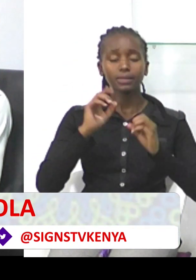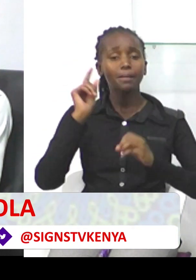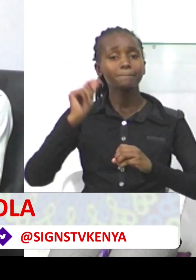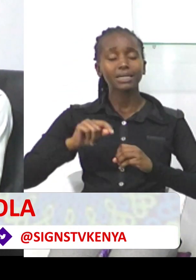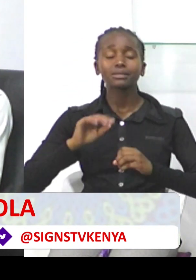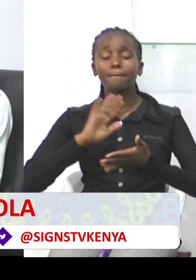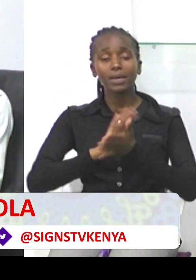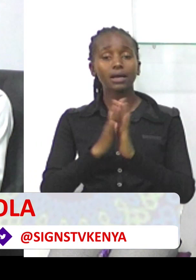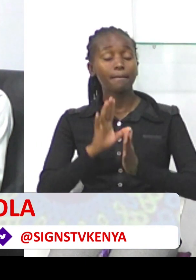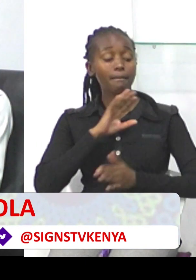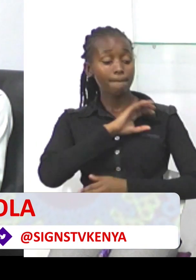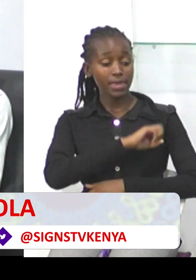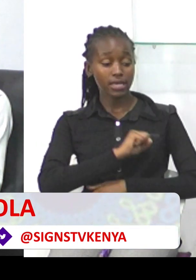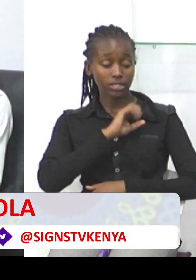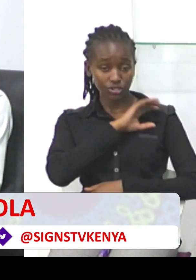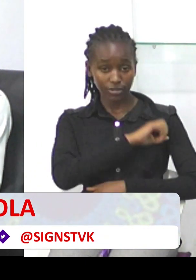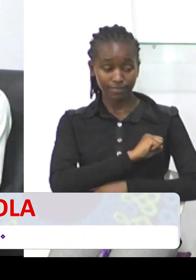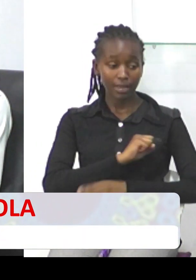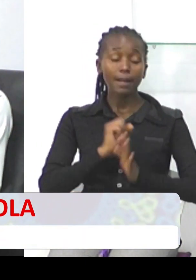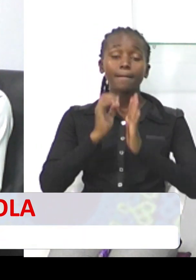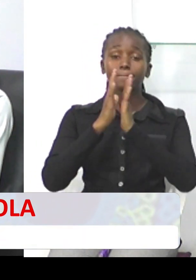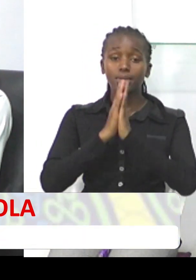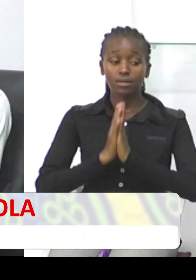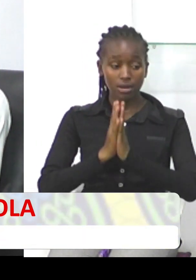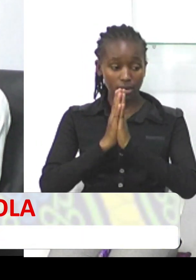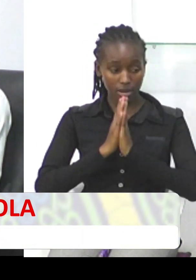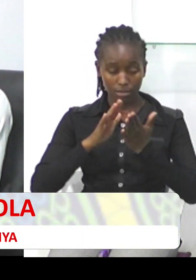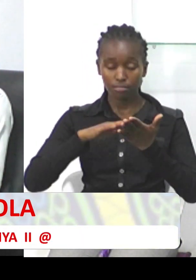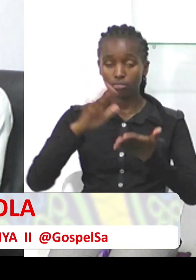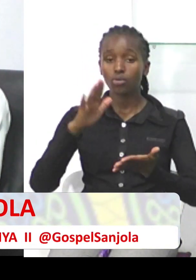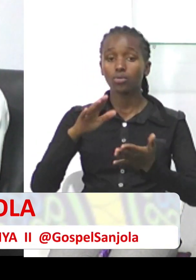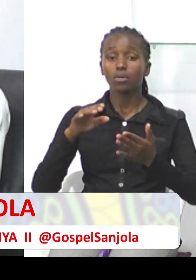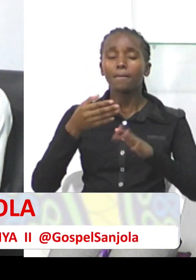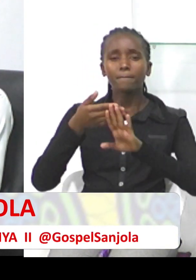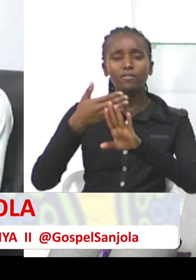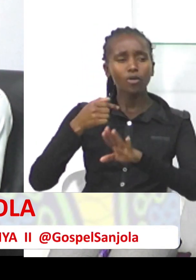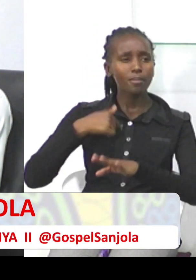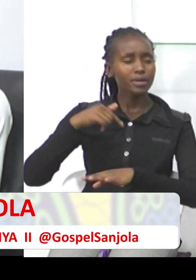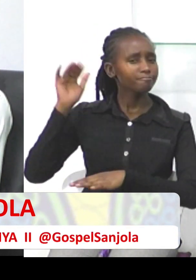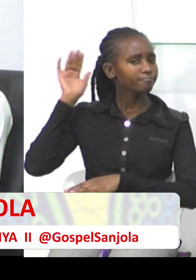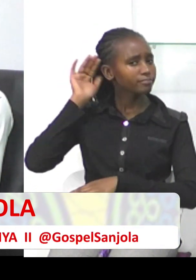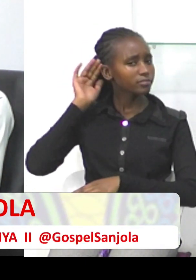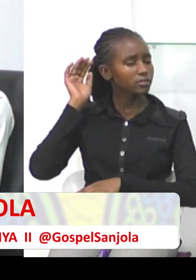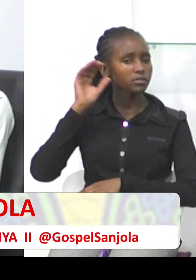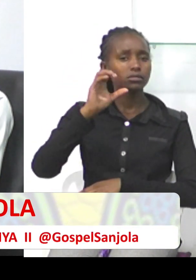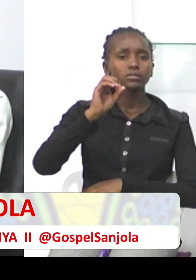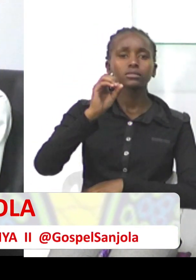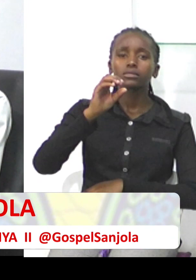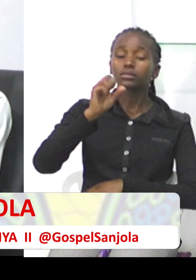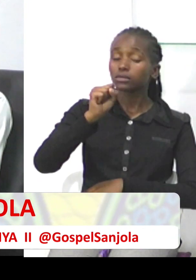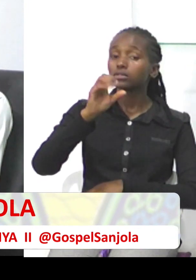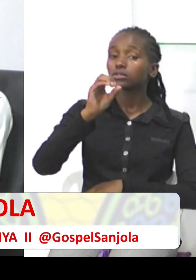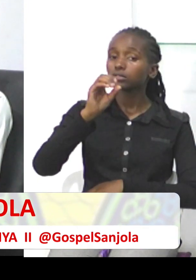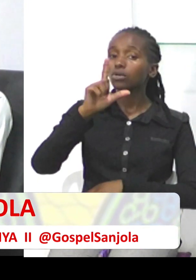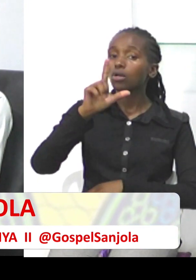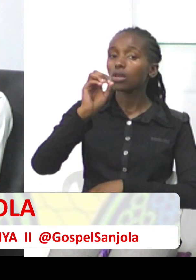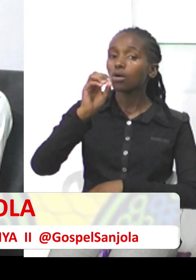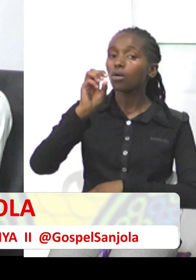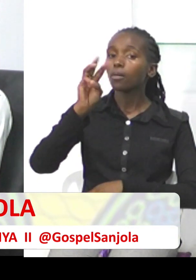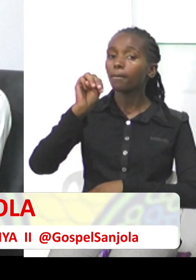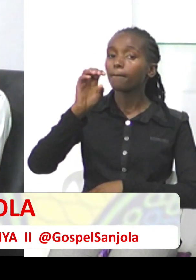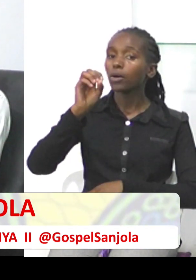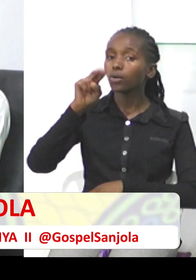prayer and continue. Nilikuwa nasikiza Papa Solomon mkubwa alikuwa anasema kitu. Ni leo asubuhi alikuwa anasema